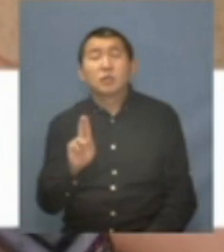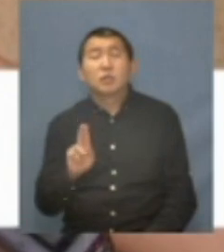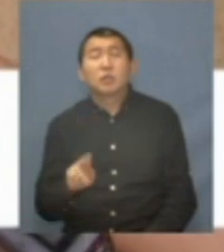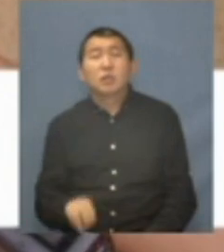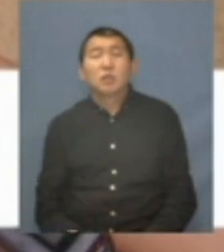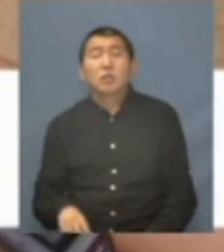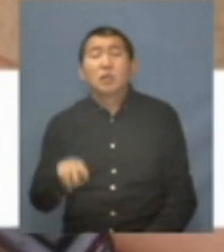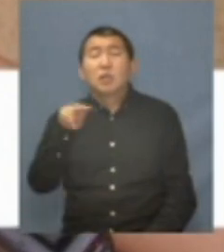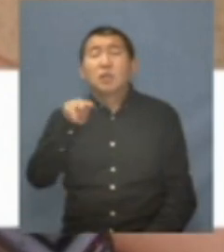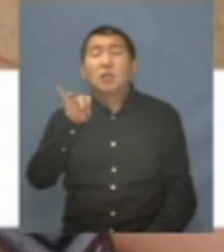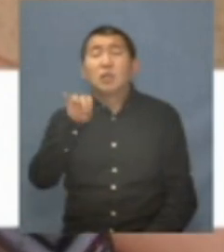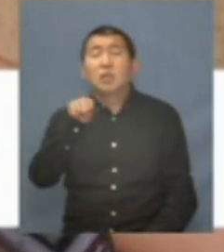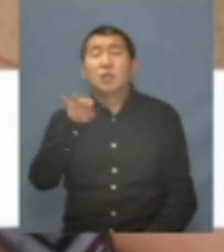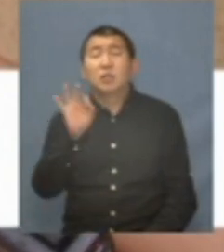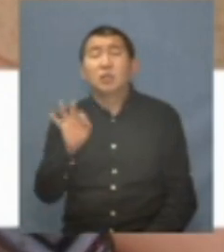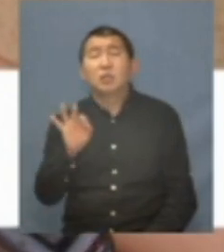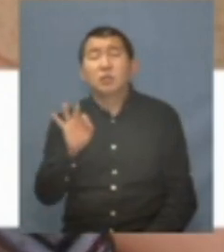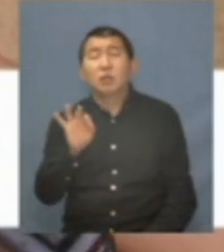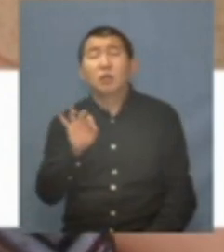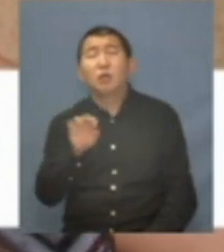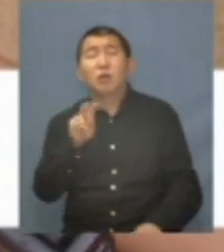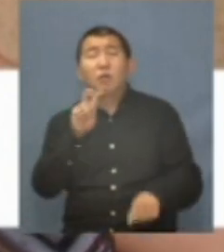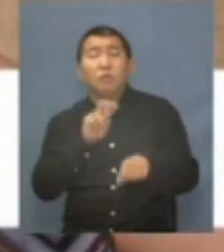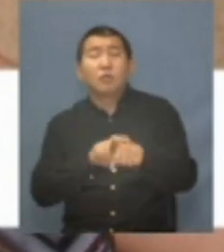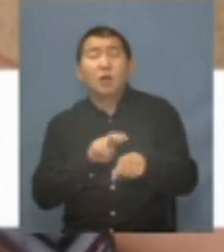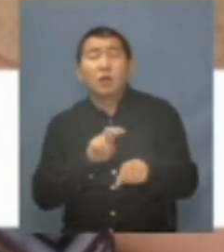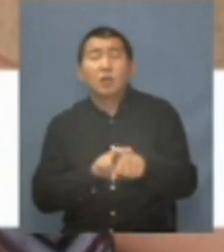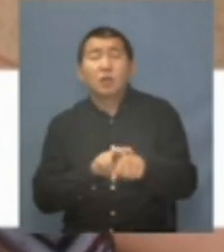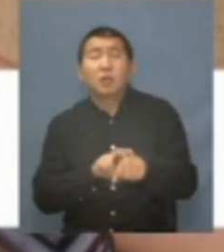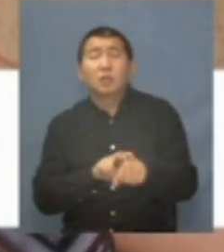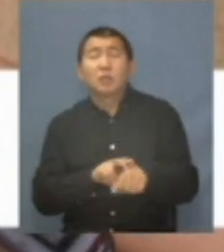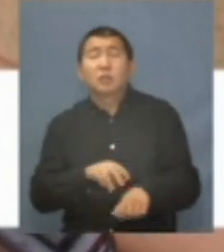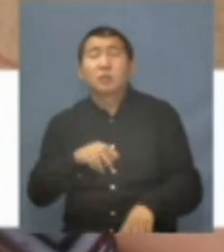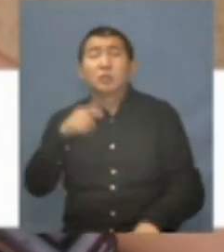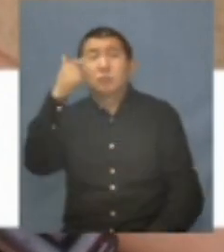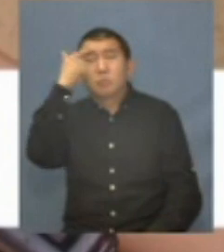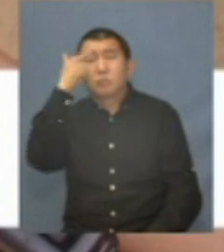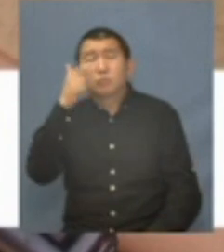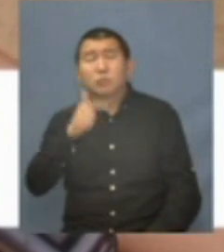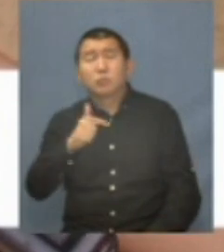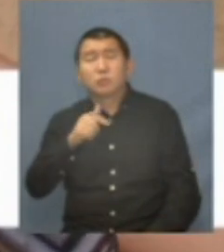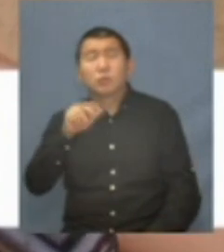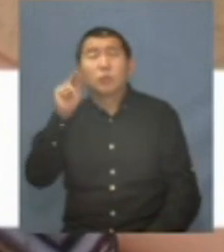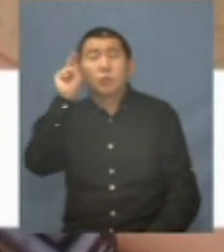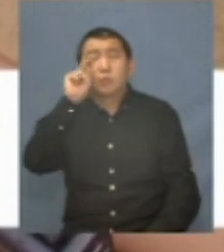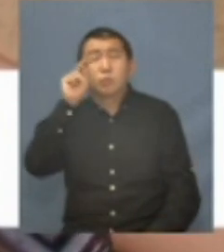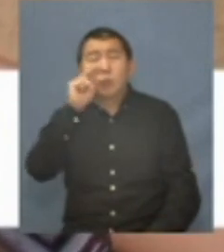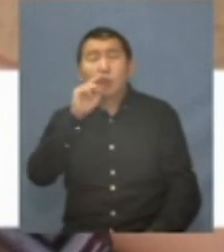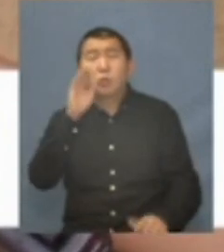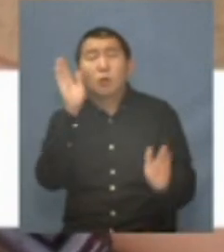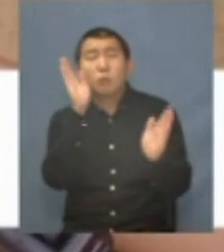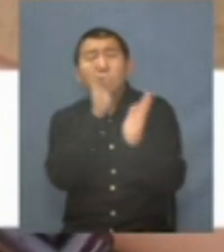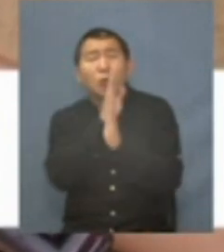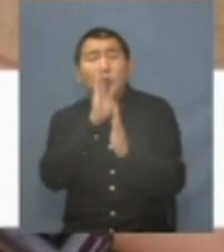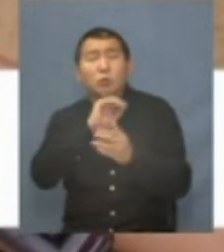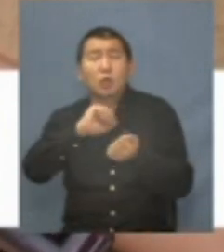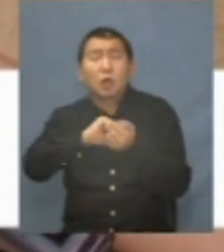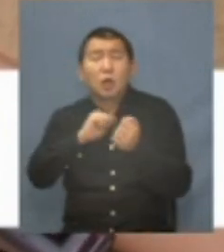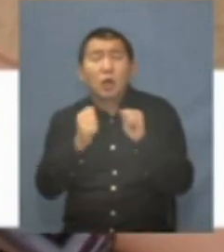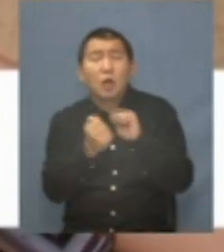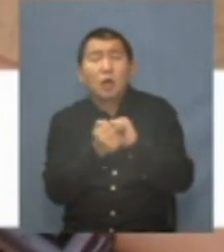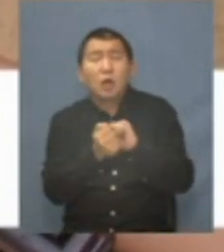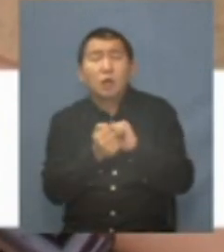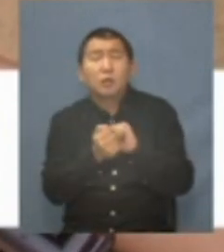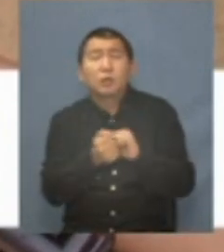называется литотерапия, то есть врачи со специальным образованием, они изучают природные свойства камня, потому